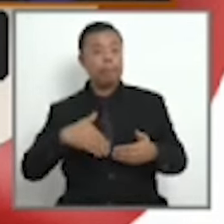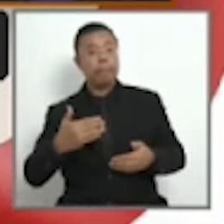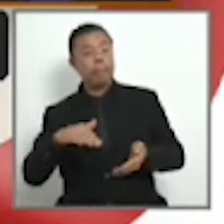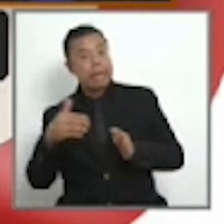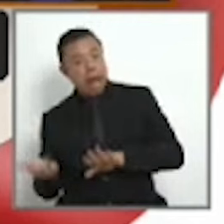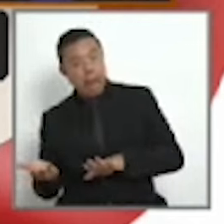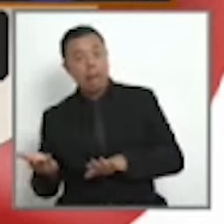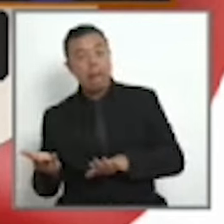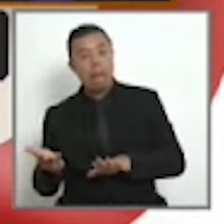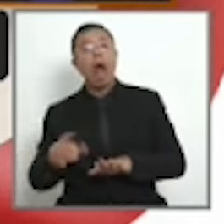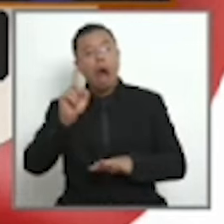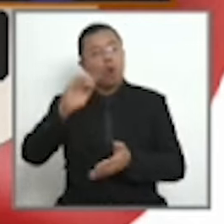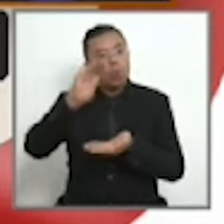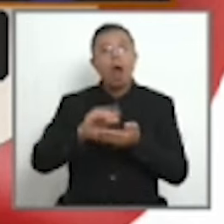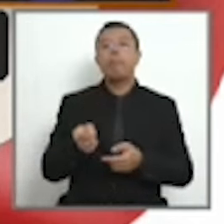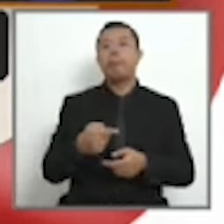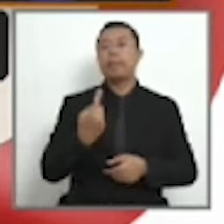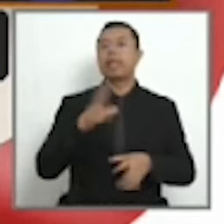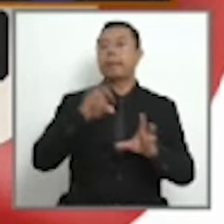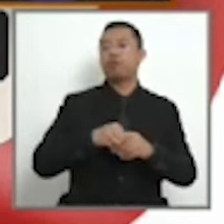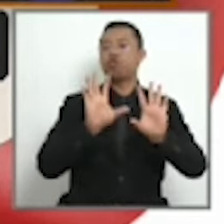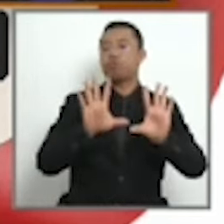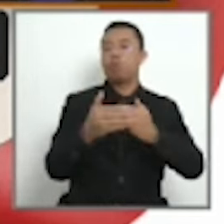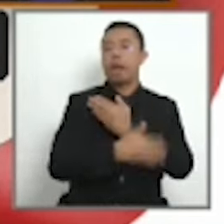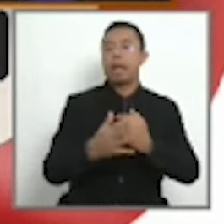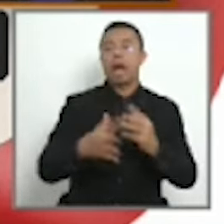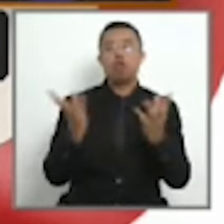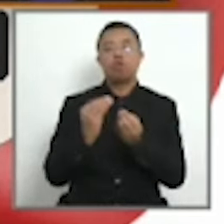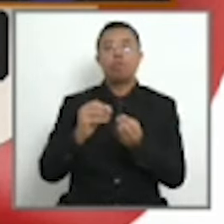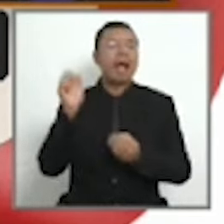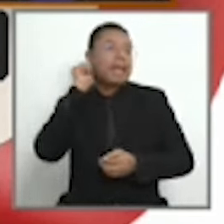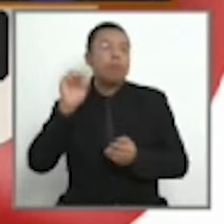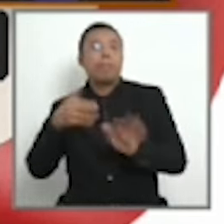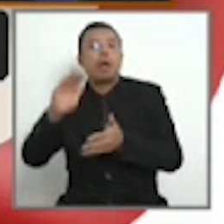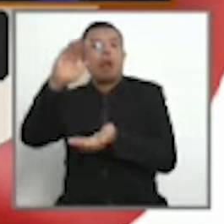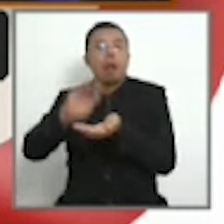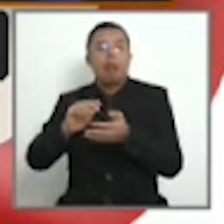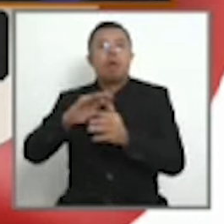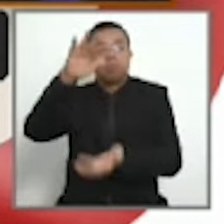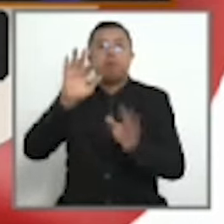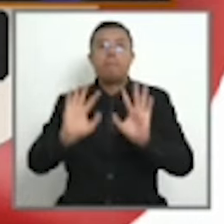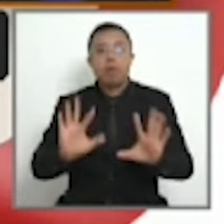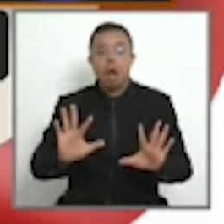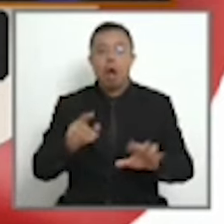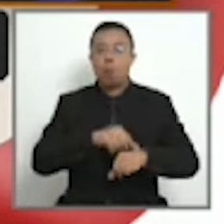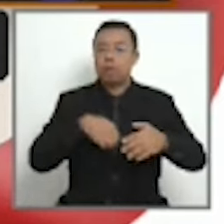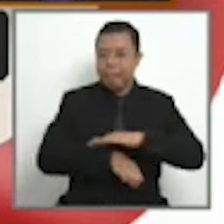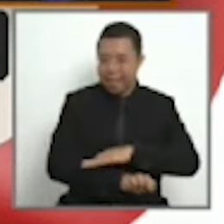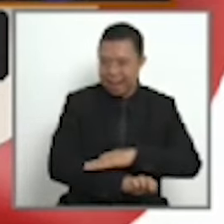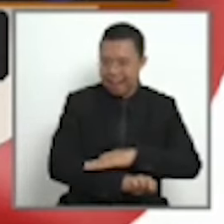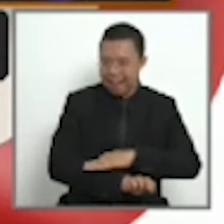kita termasuk ee 10 negara tertinggi angka kematian ibu pada saat melahirkan jadi e Saya